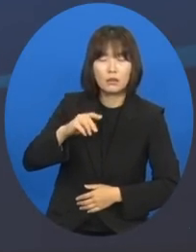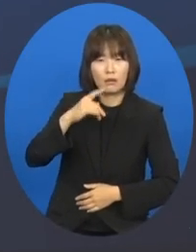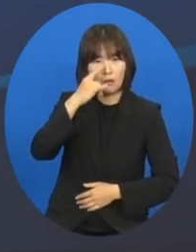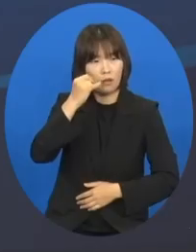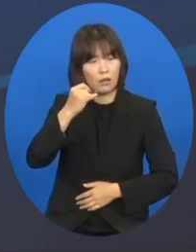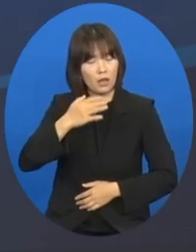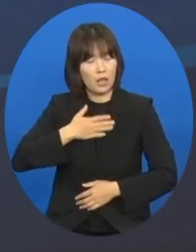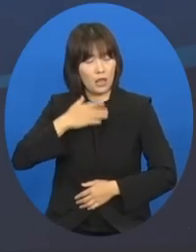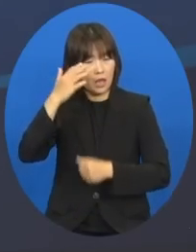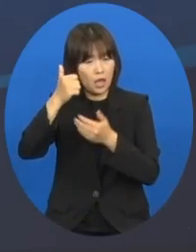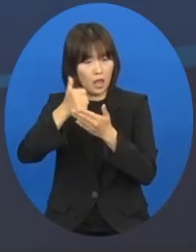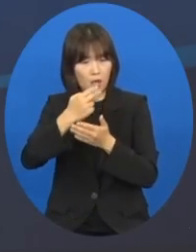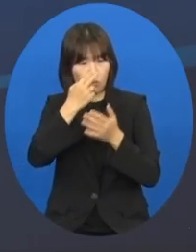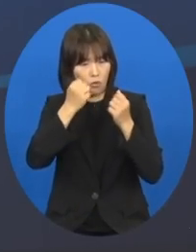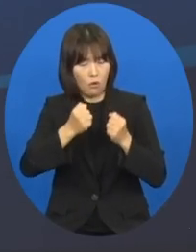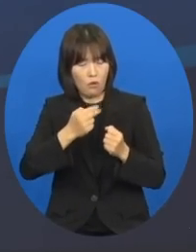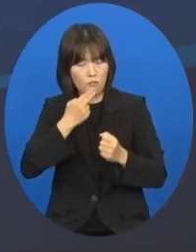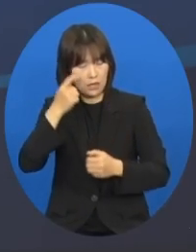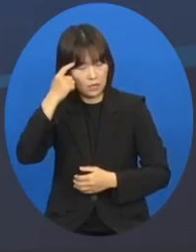존재하지 않는다고 생각해